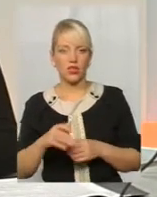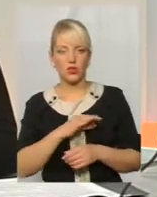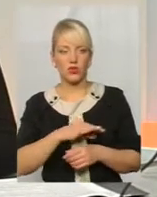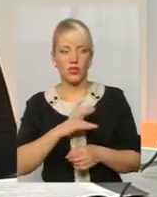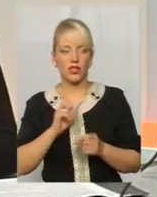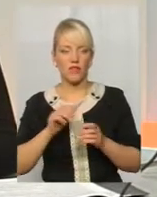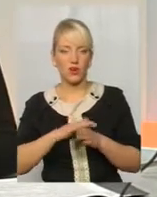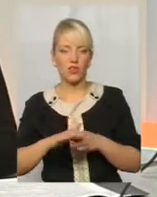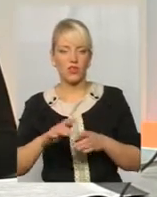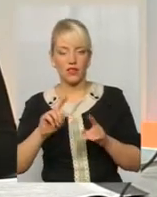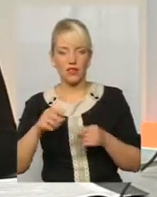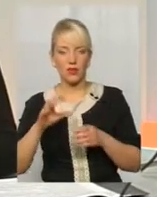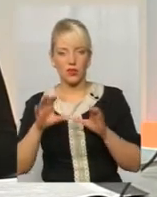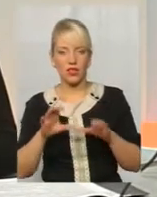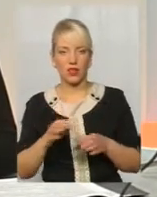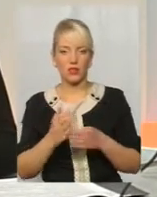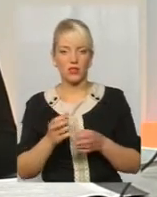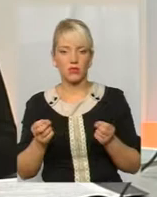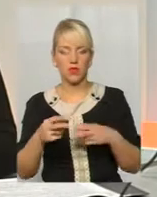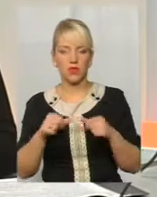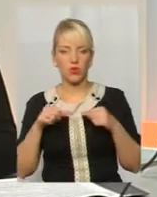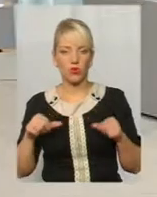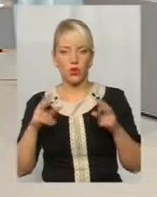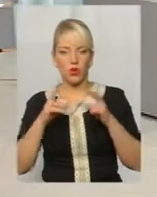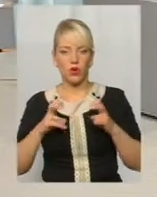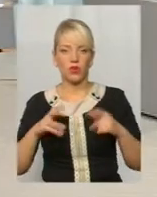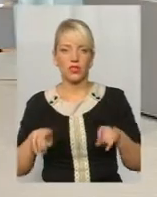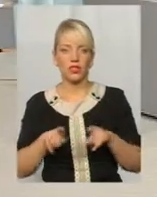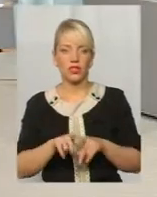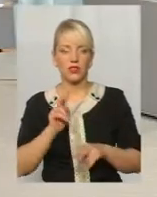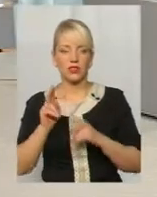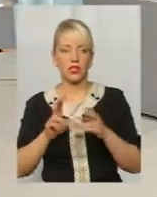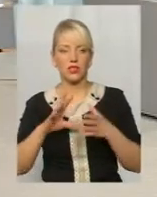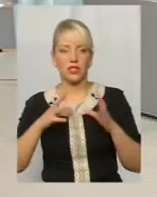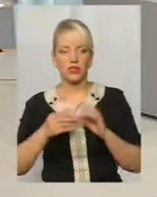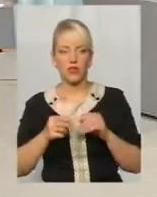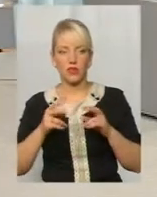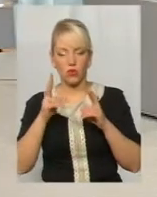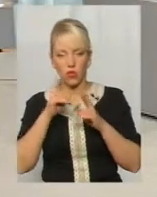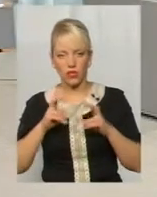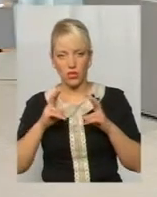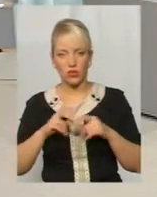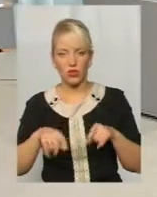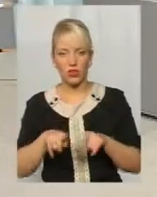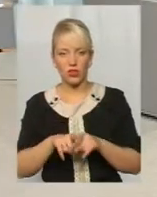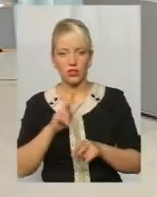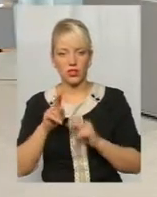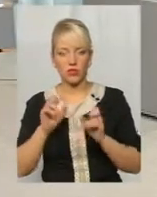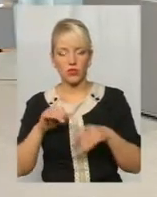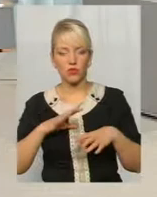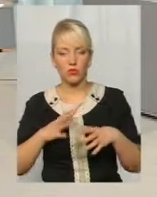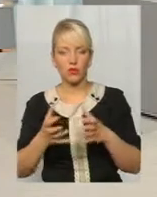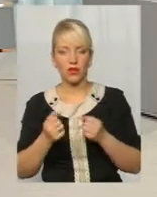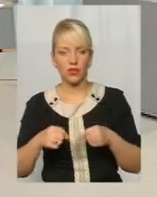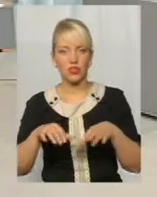вимог закону створена спеціальна комісія з розгляду таких скарг. І за результатами розгляду відповідної скарги може бути прийнято рішення